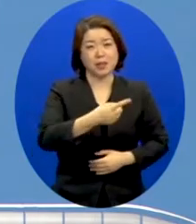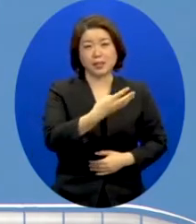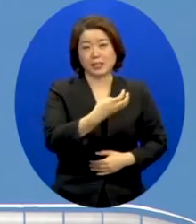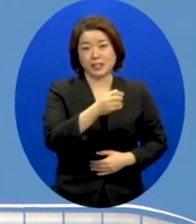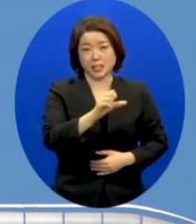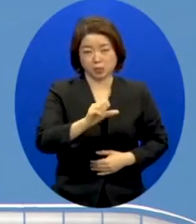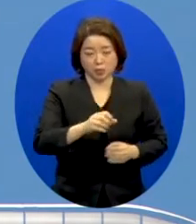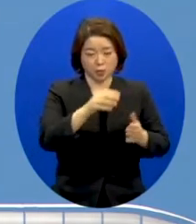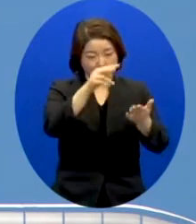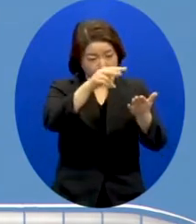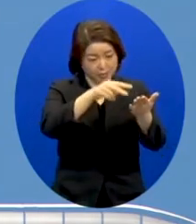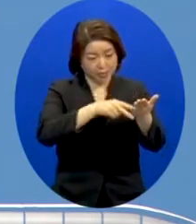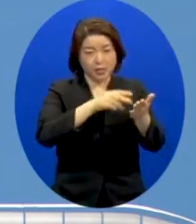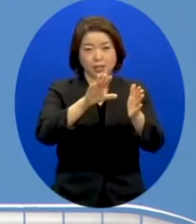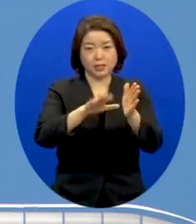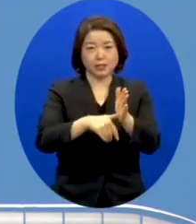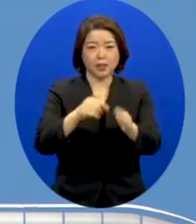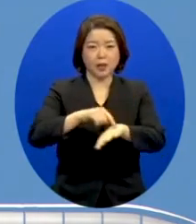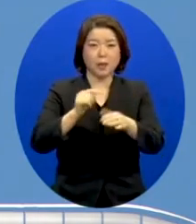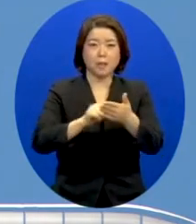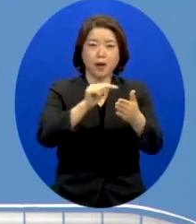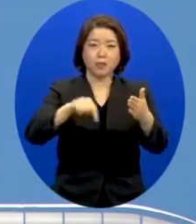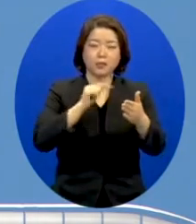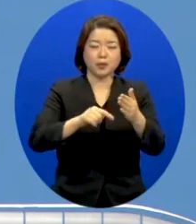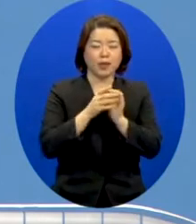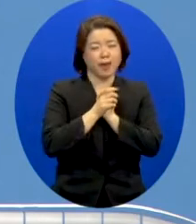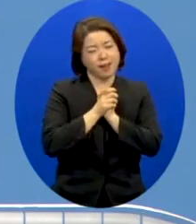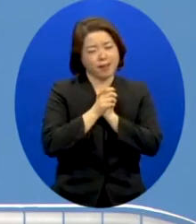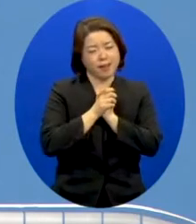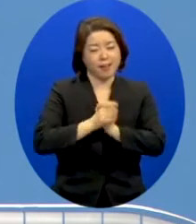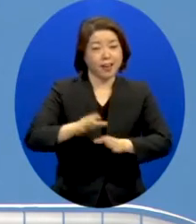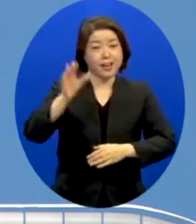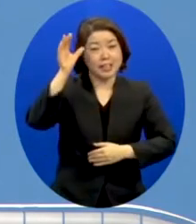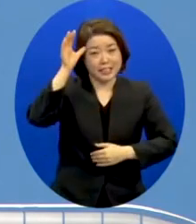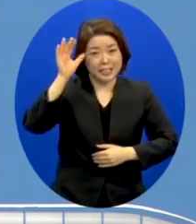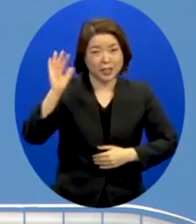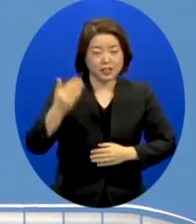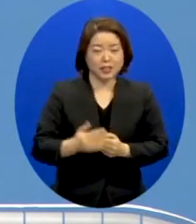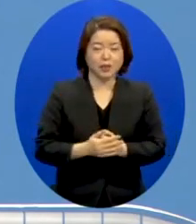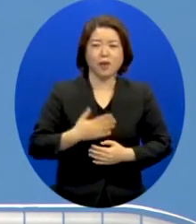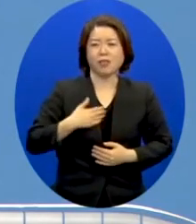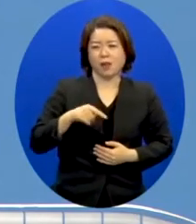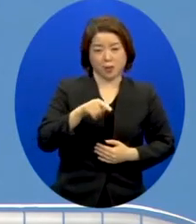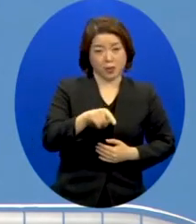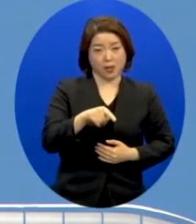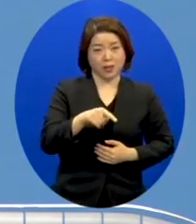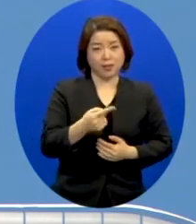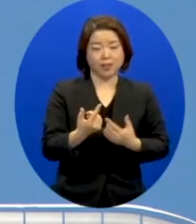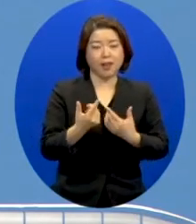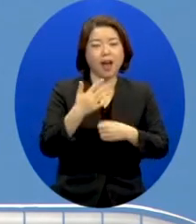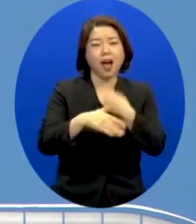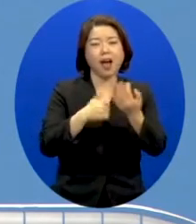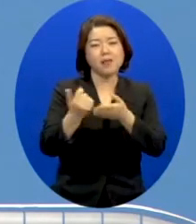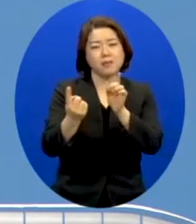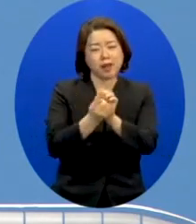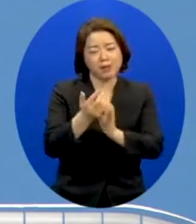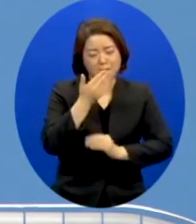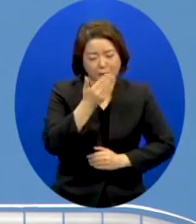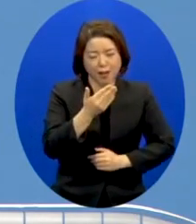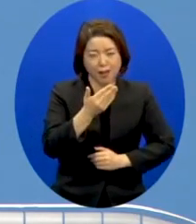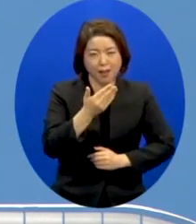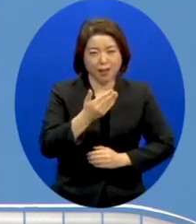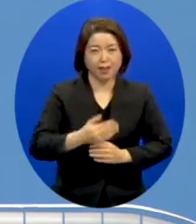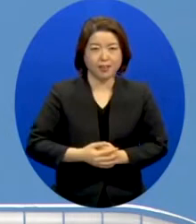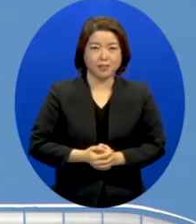편을 읽어 가면서 마음에 기대가 생기는 겁니다 나도 이렇게 하나님을 만나 겠구나 여러분들도 이